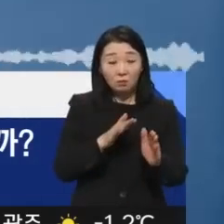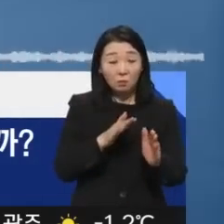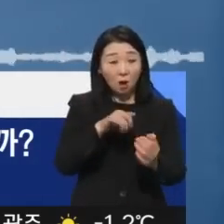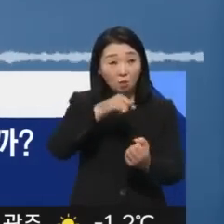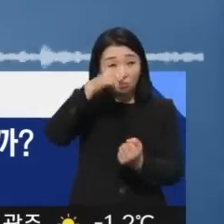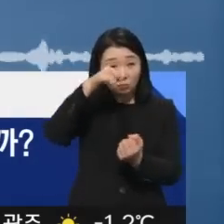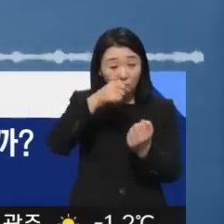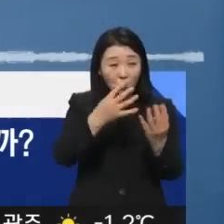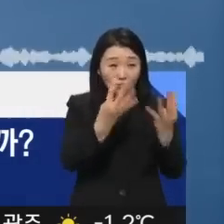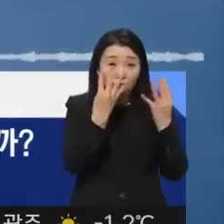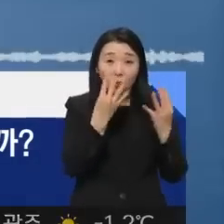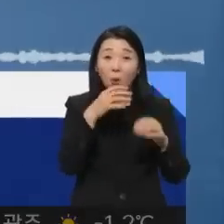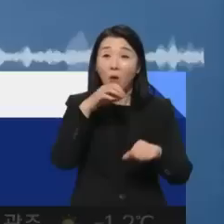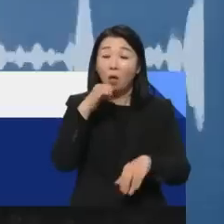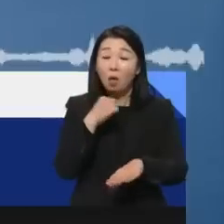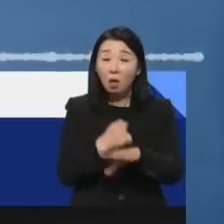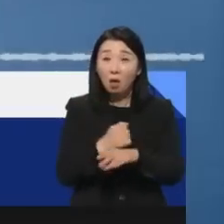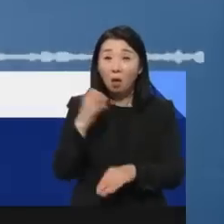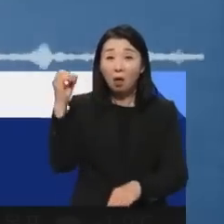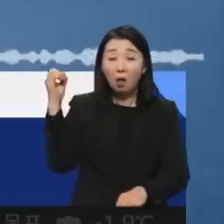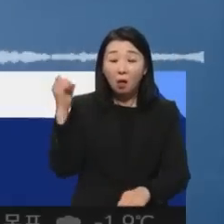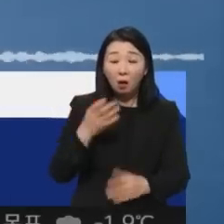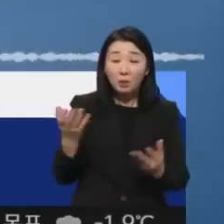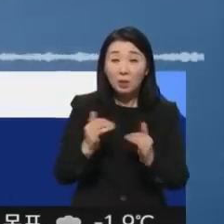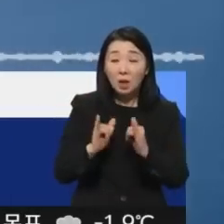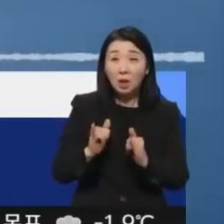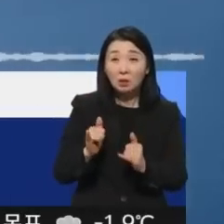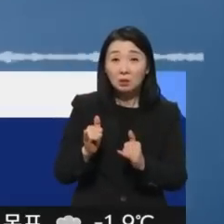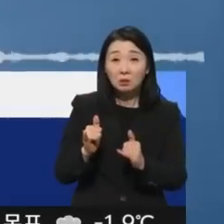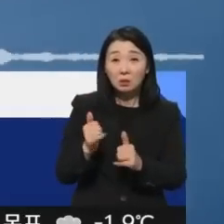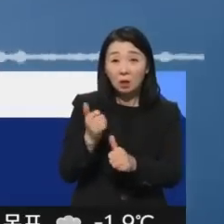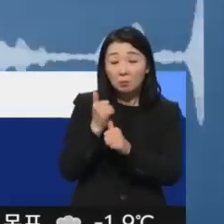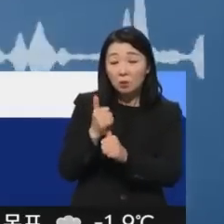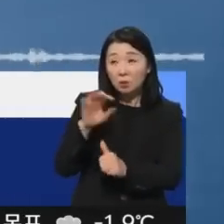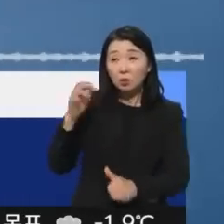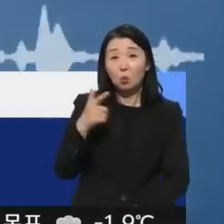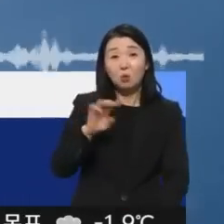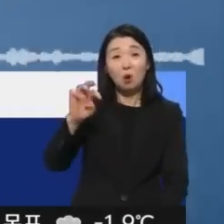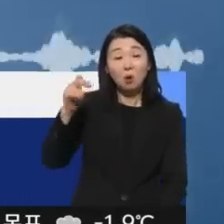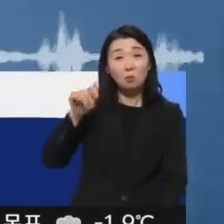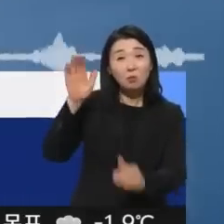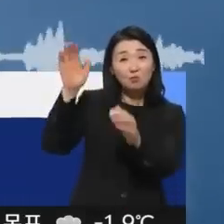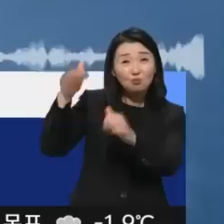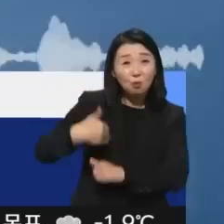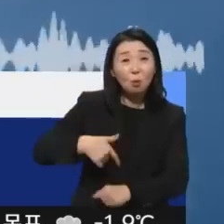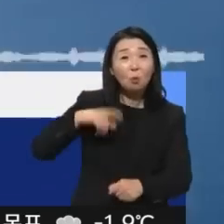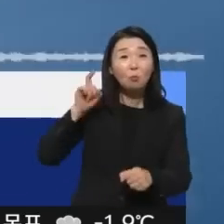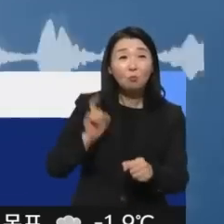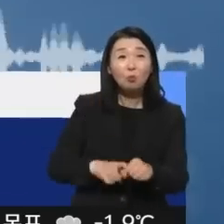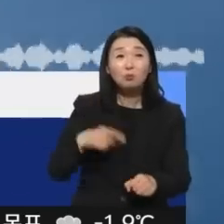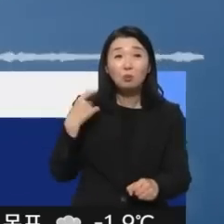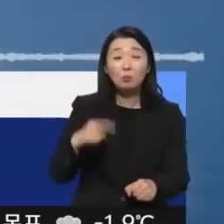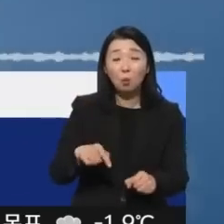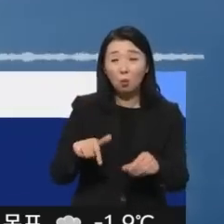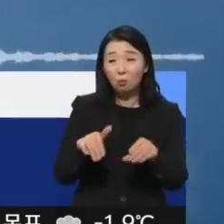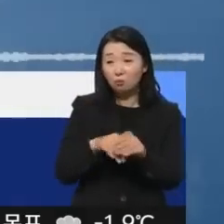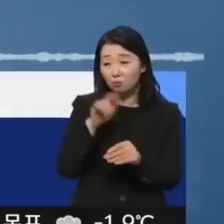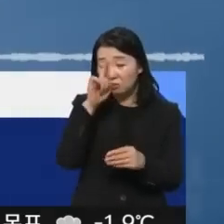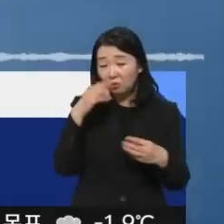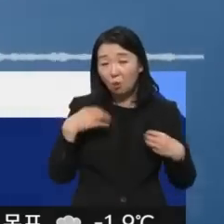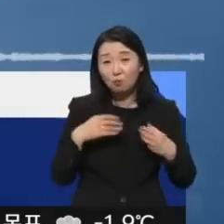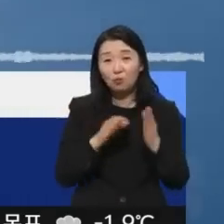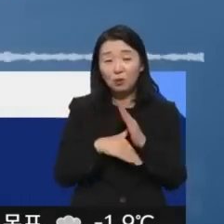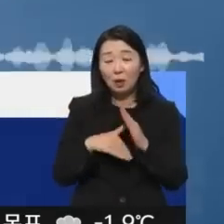구속까지 시켜놓고 갑자기 소관 업무가 아닌 비서실장 노영민 실장을 불러드립니다. 그 목적은 바로 문재인 정부 사람들에 대한